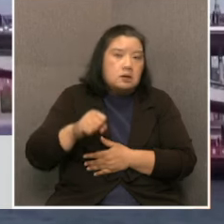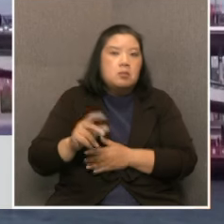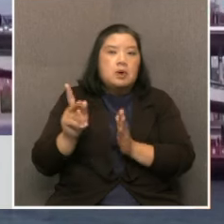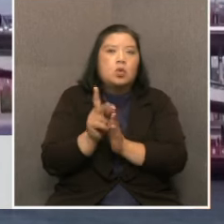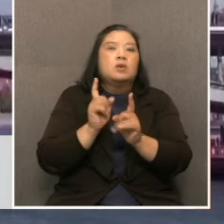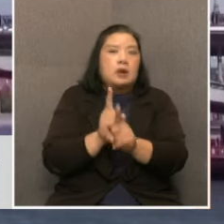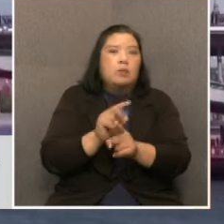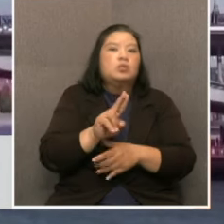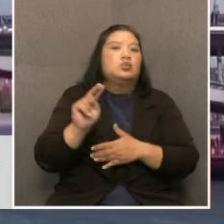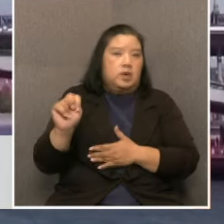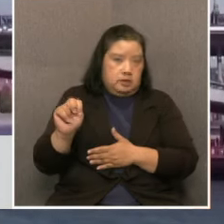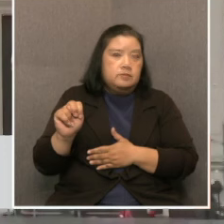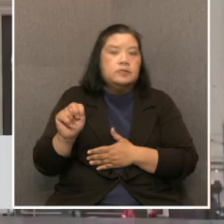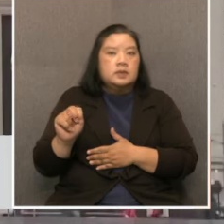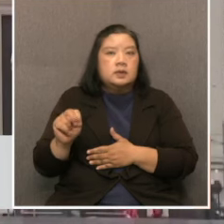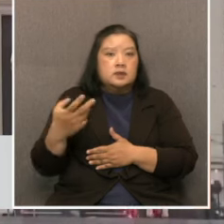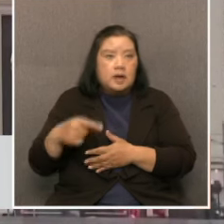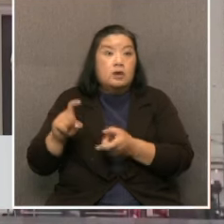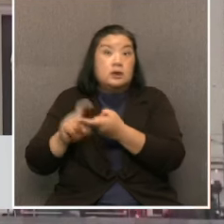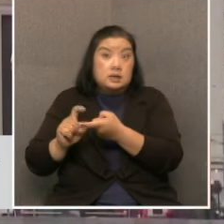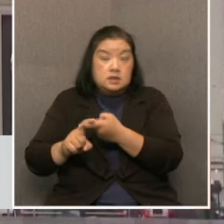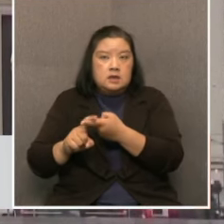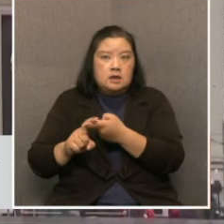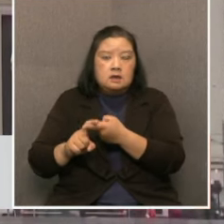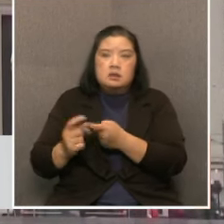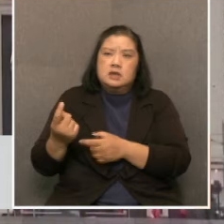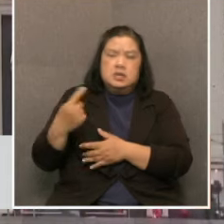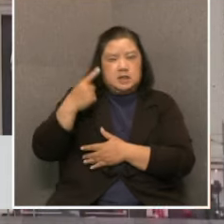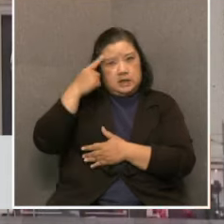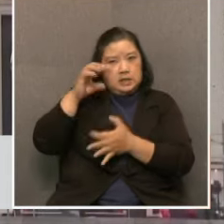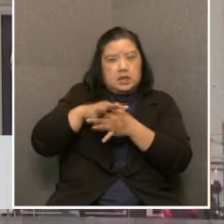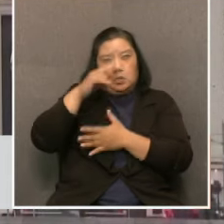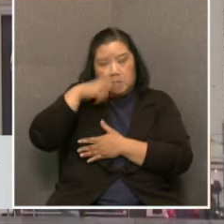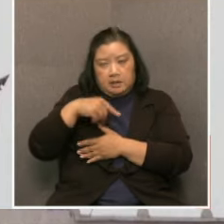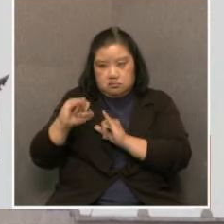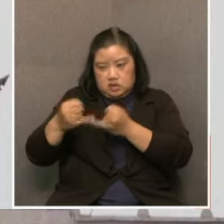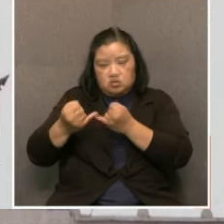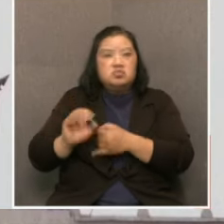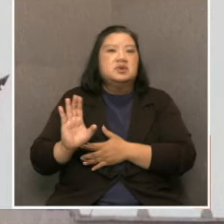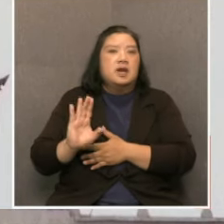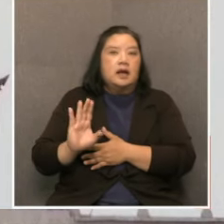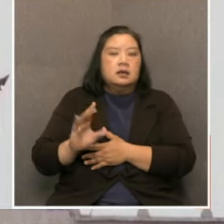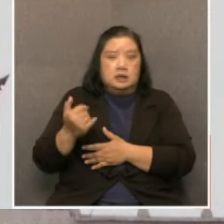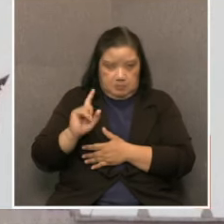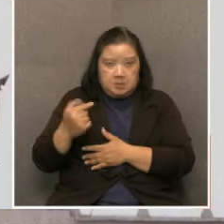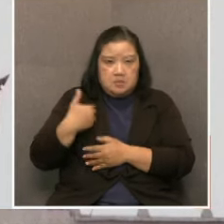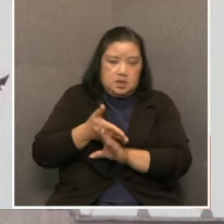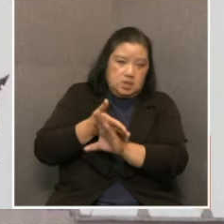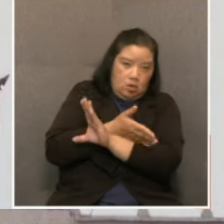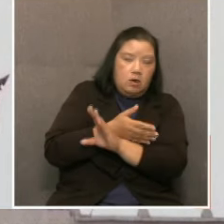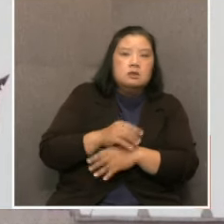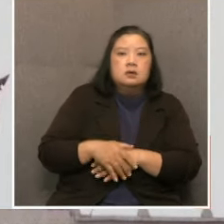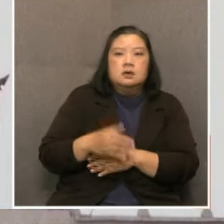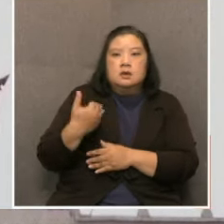นั้นก็ถือว่ารัสเซียก็ไม่ได้ถือว่าเราเป็นศัตรูการชูดที่ฉลางเราก็ประสานกันล่วงหน้าคุยกันไว้ก่อนว่านี่ตามหลักการ